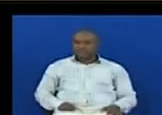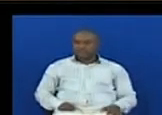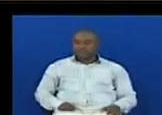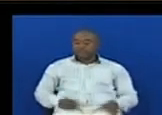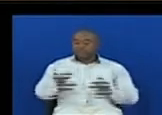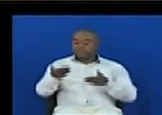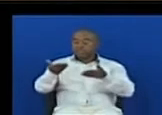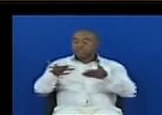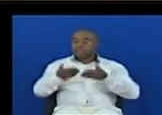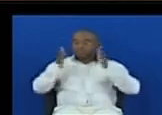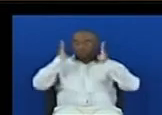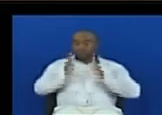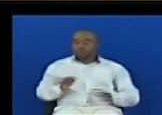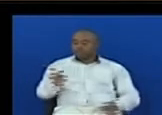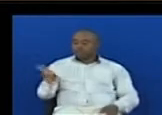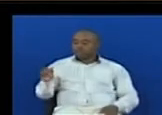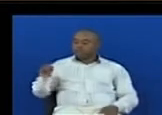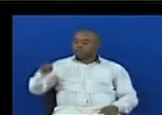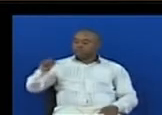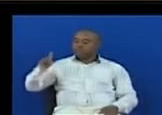Bobali atafuatiwa